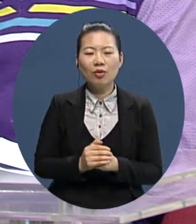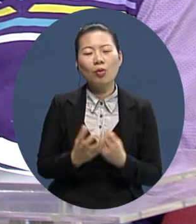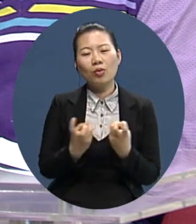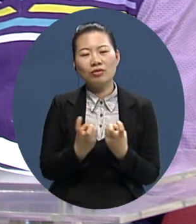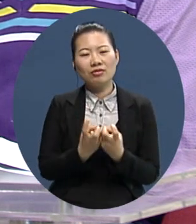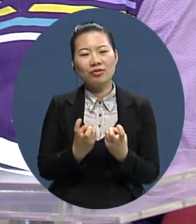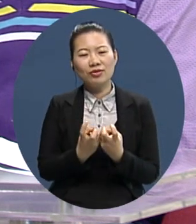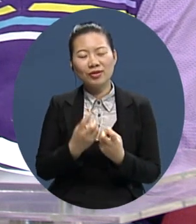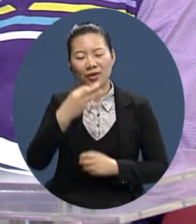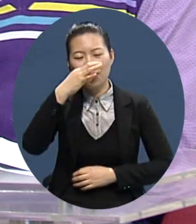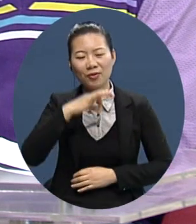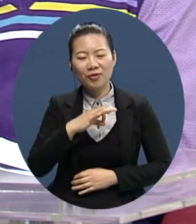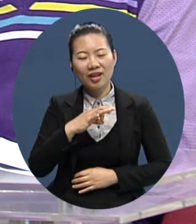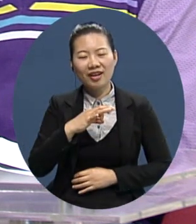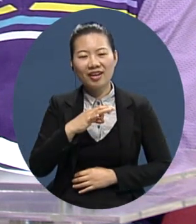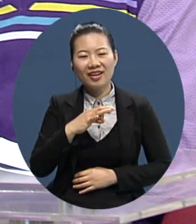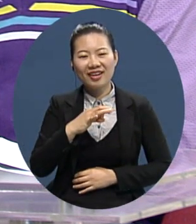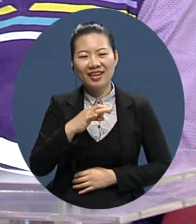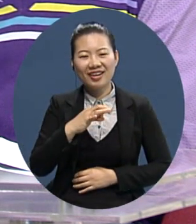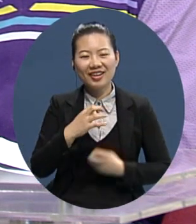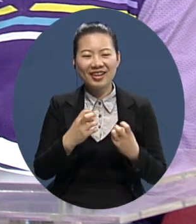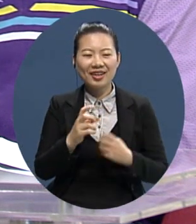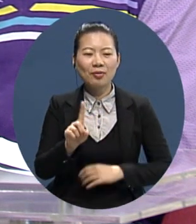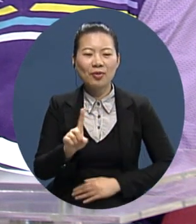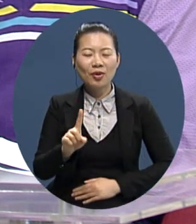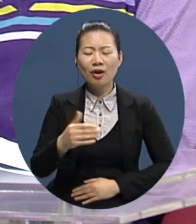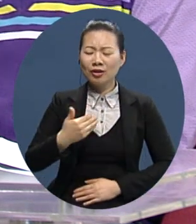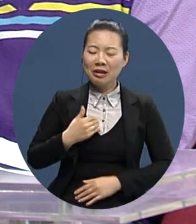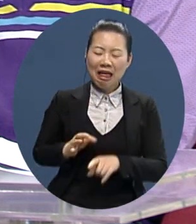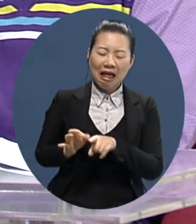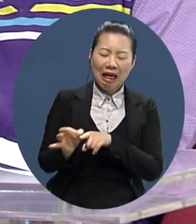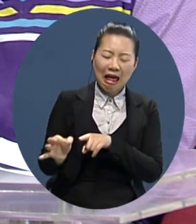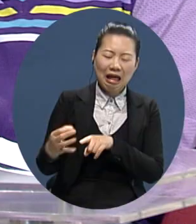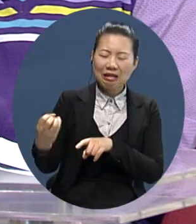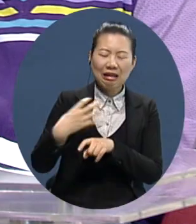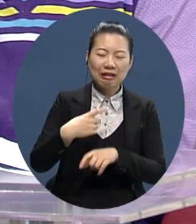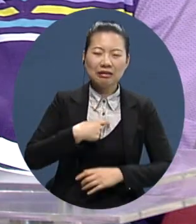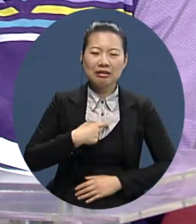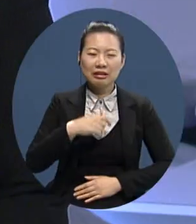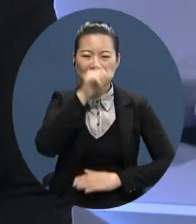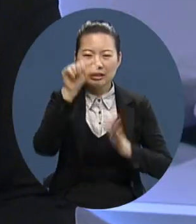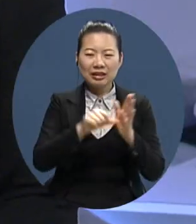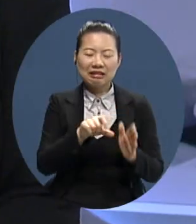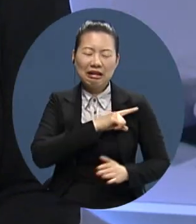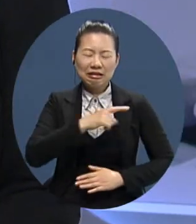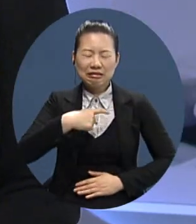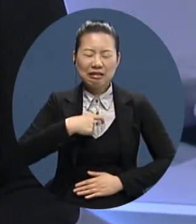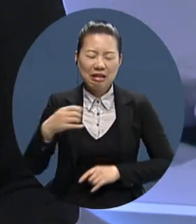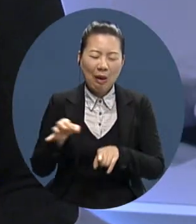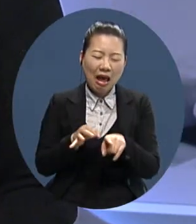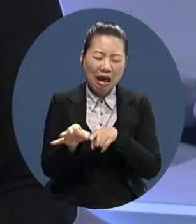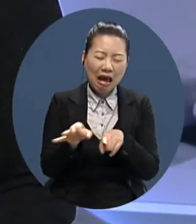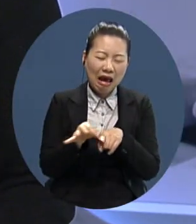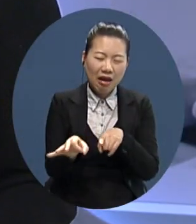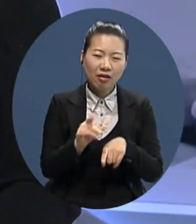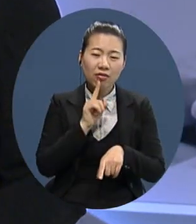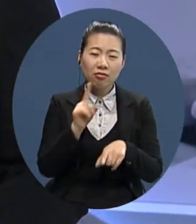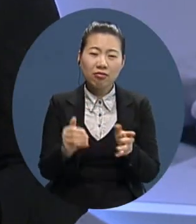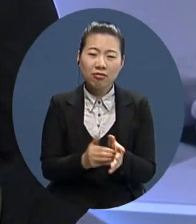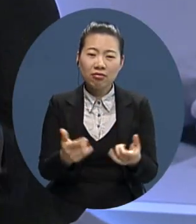어떻게 하는 게 효과적인 건가요? 네. 아, 저도 잔소리 듣기 싫어요. 저는 인생에서 제일 싫은 게 잔소리거든요. 자, 잔소리는